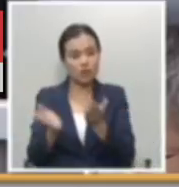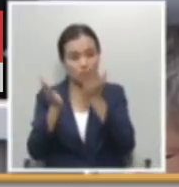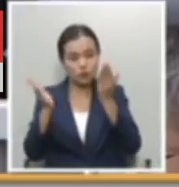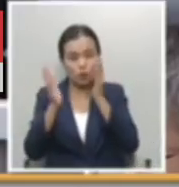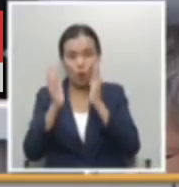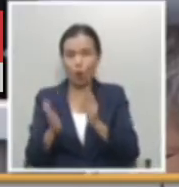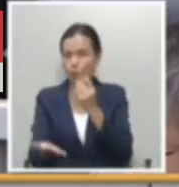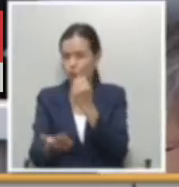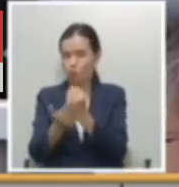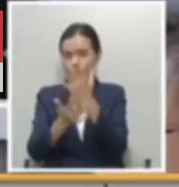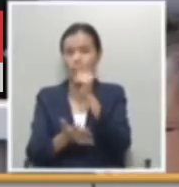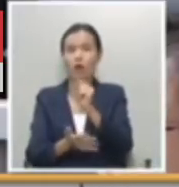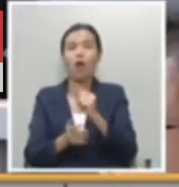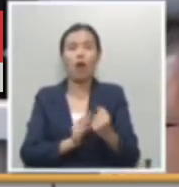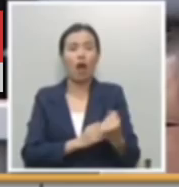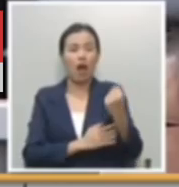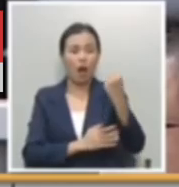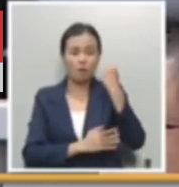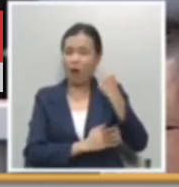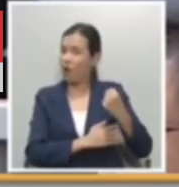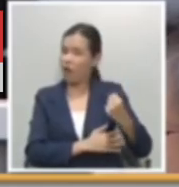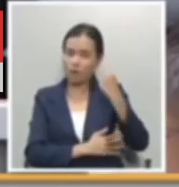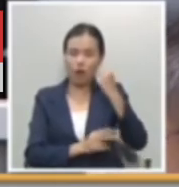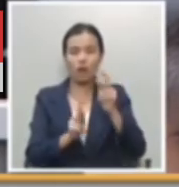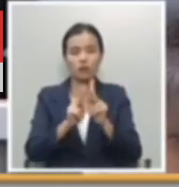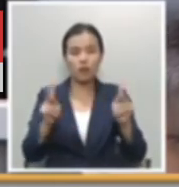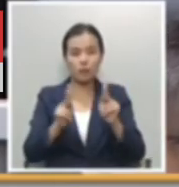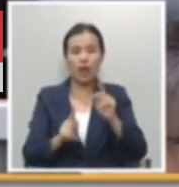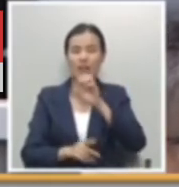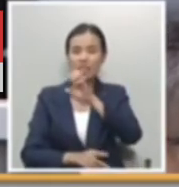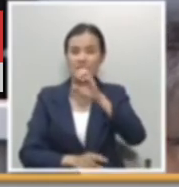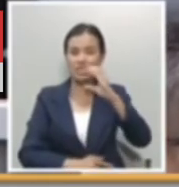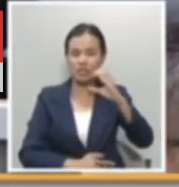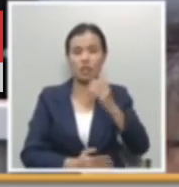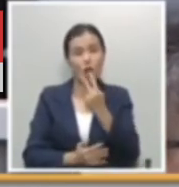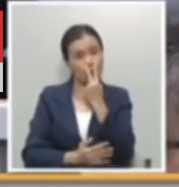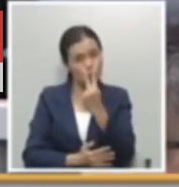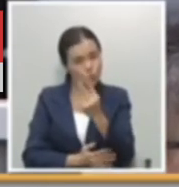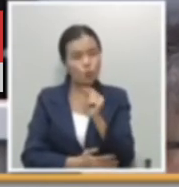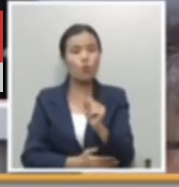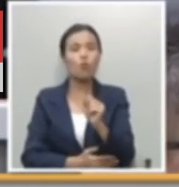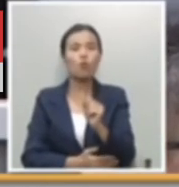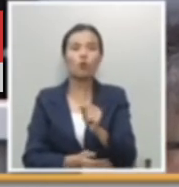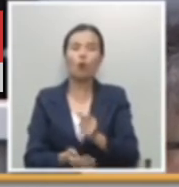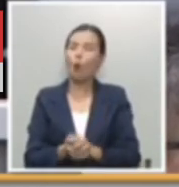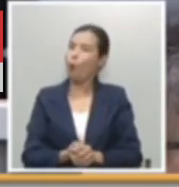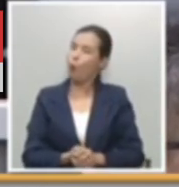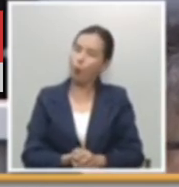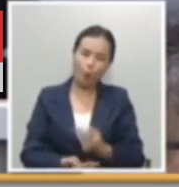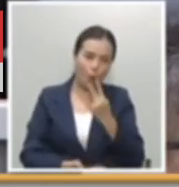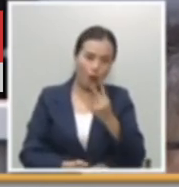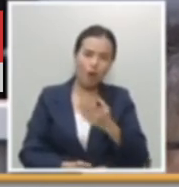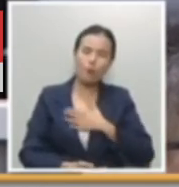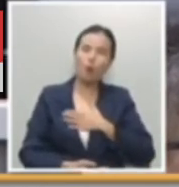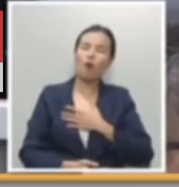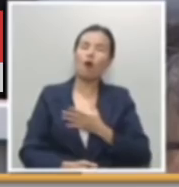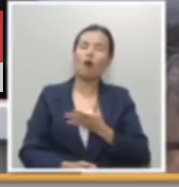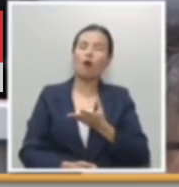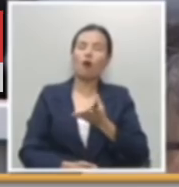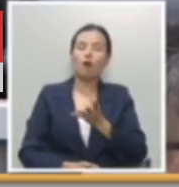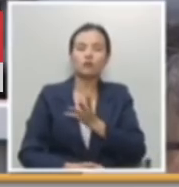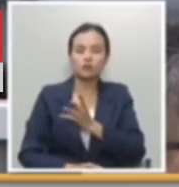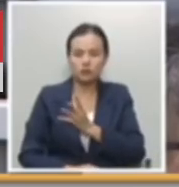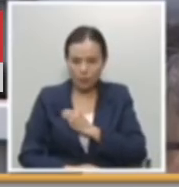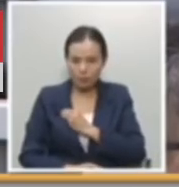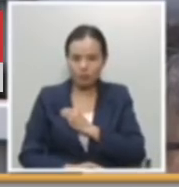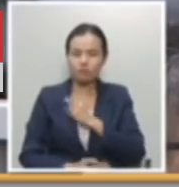านั้นอำนาจล้นฟ้าเลยนะครับกรรมการ EEC ท่านไปเปิดดูนะครับโอ้โหเห็นแล้วผมแทบจะลมจับเลยสงสารประเท